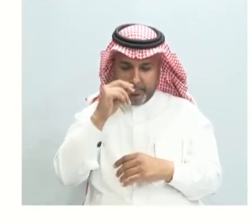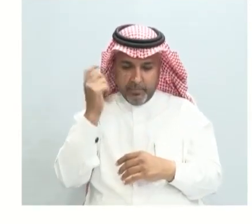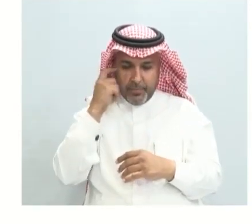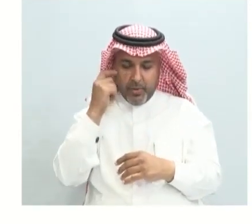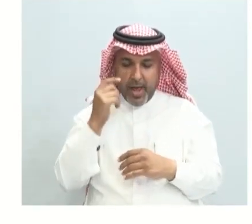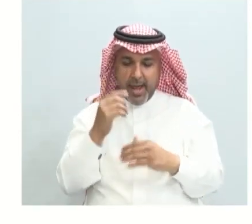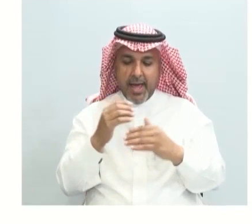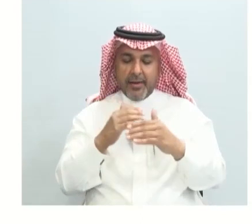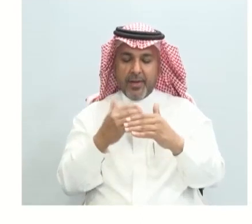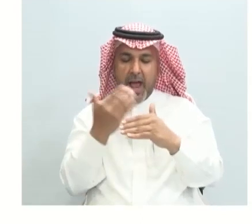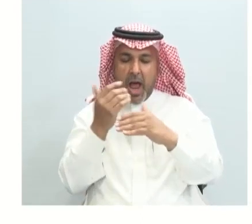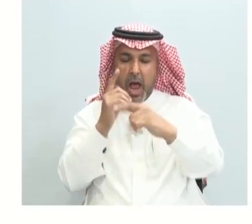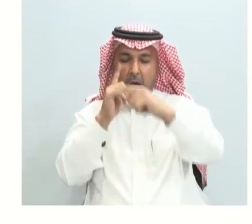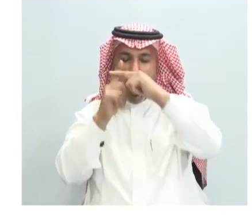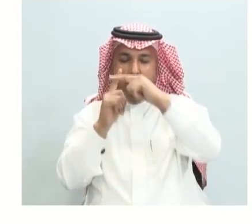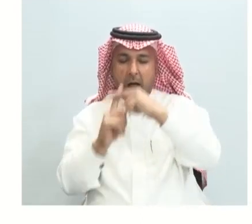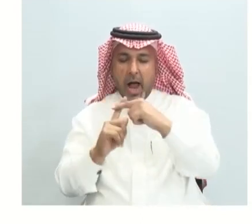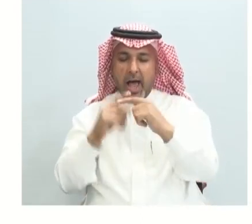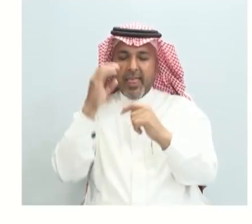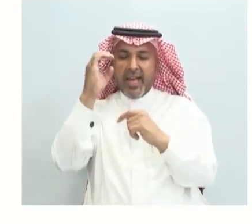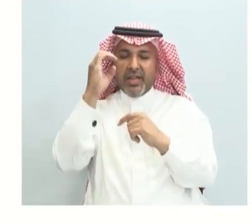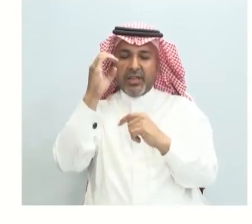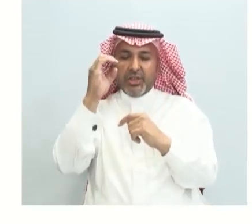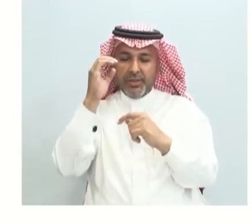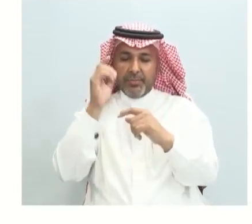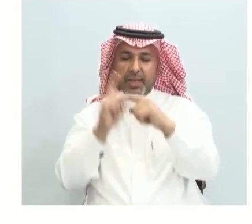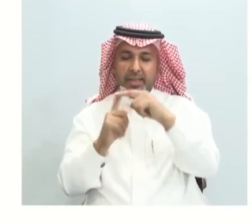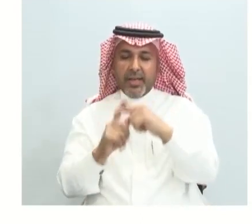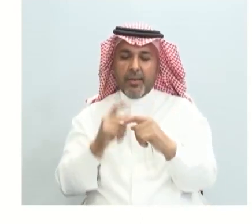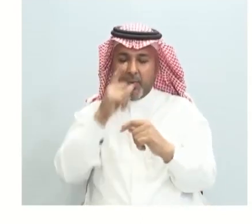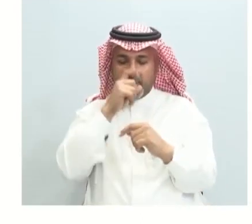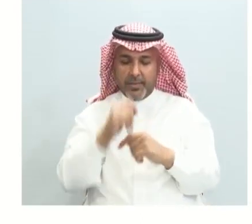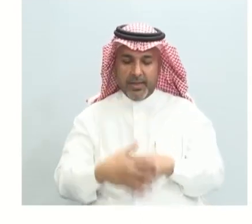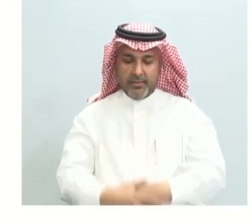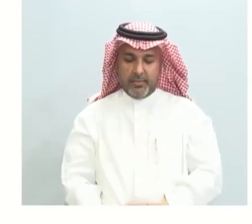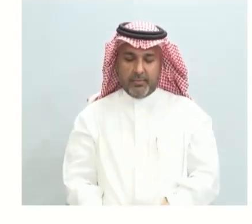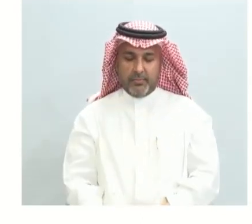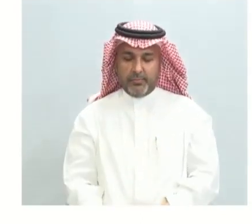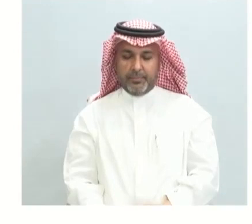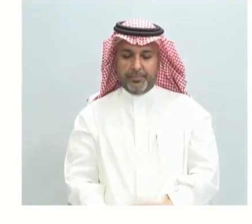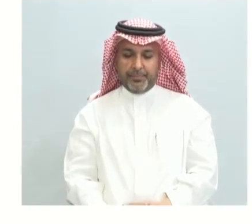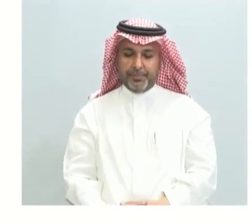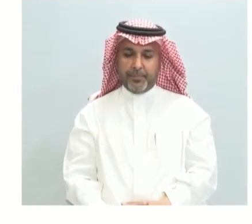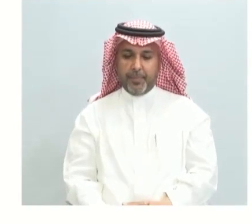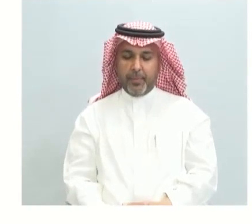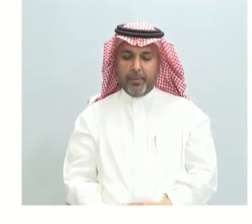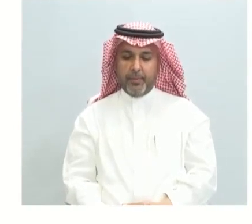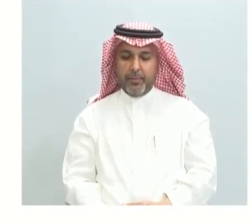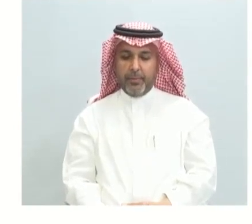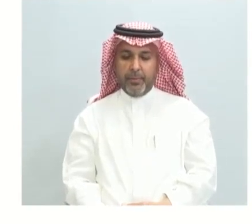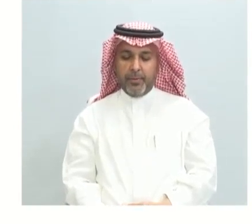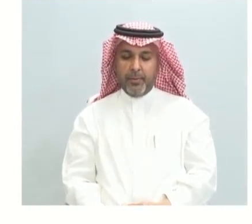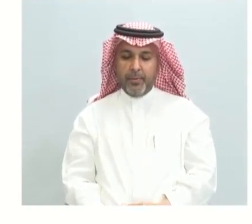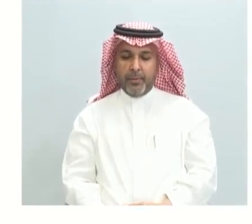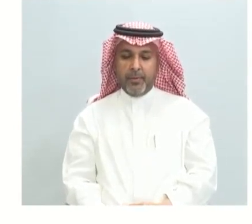الاول وفي الربع الثاني فاذا اوجدت انت زاويه معينه وطلعت لك في الربع الاول